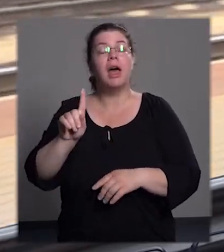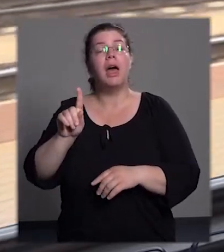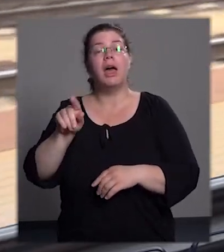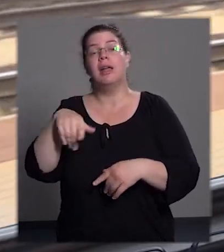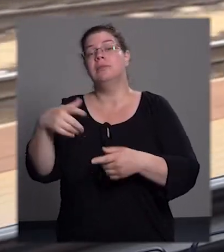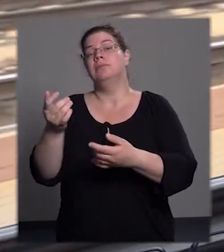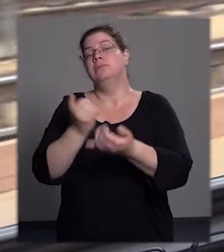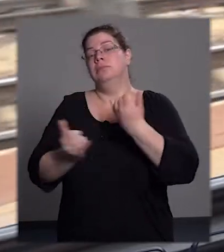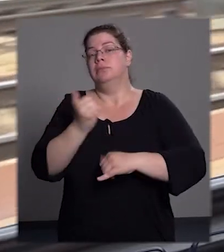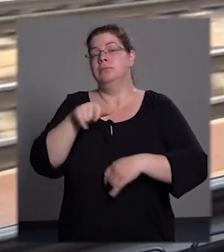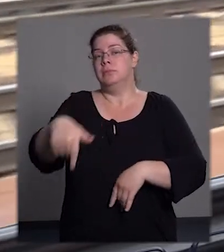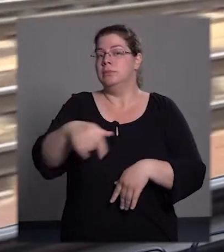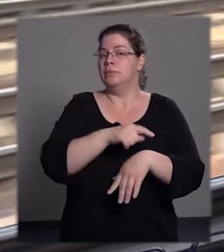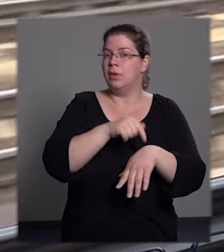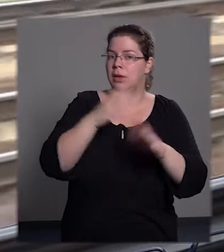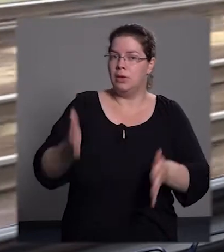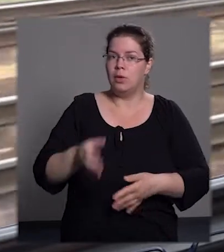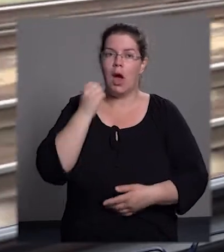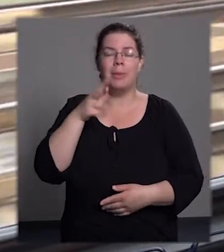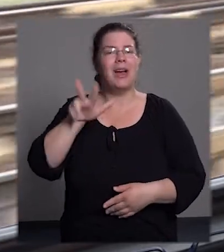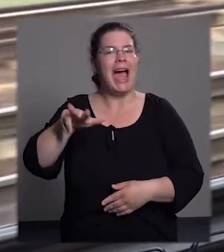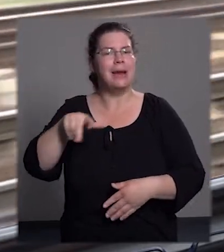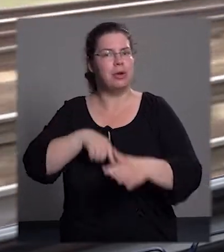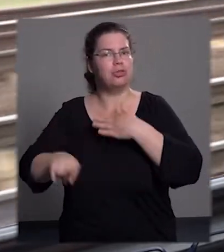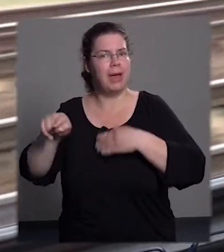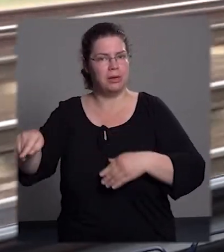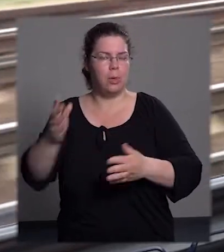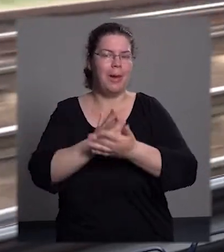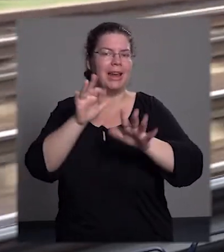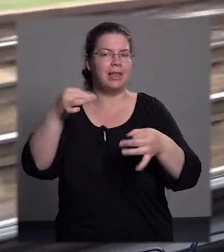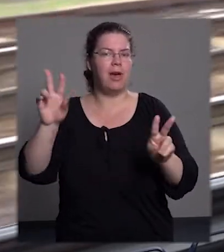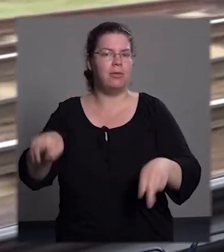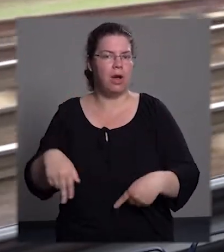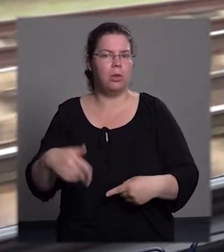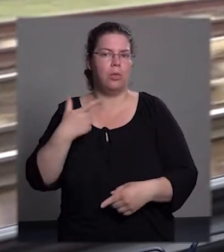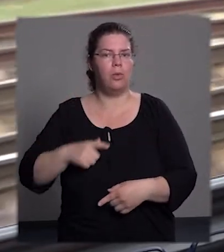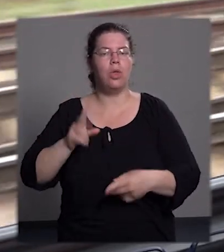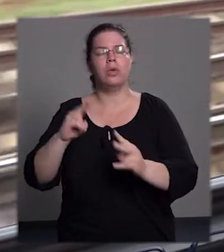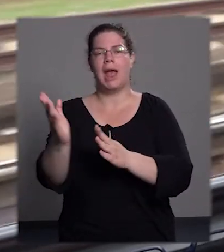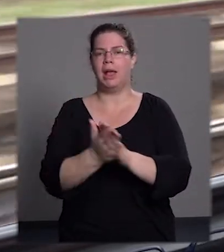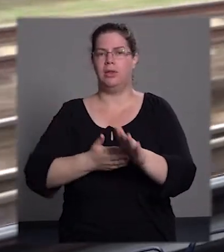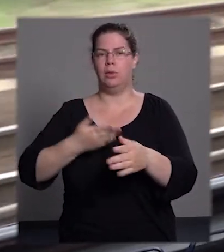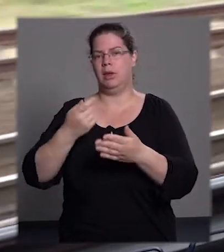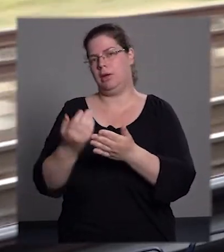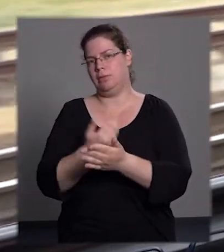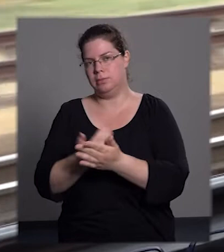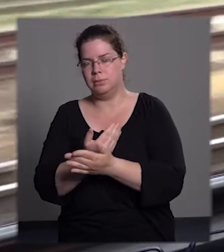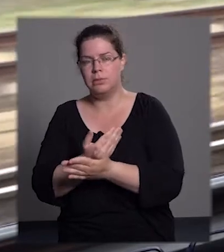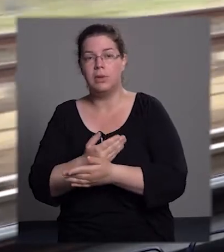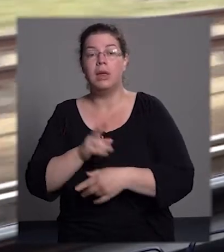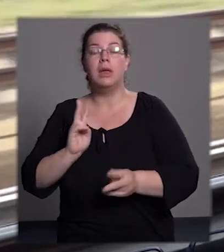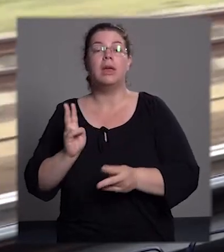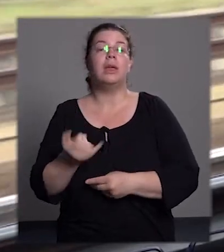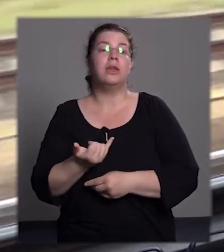elérkezett az az időszak, amikor a 3-as metrónak már nyilvánvalóvá vált, hogy megkezdődik a felújítása, és akkor a